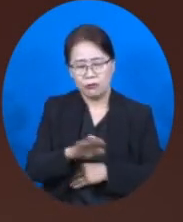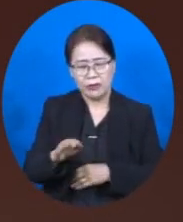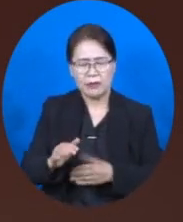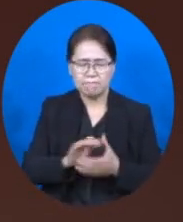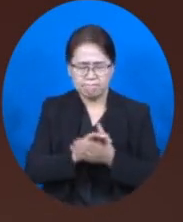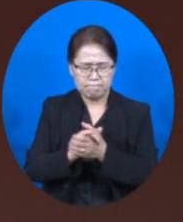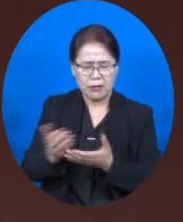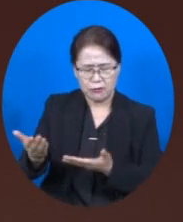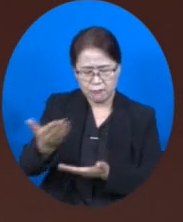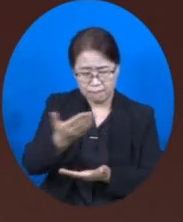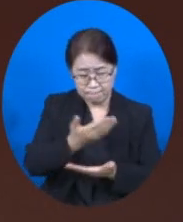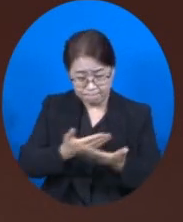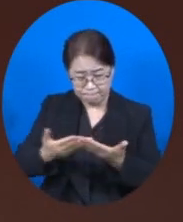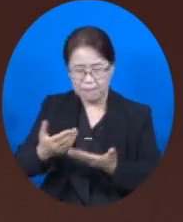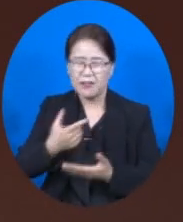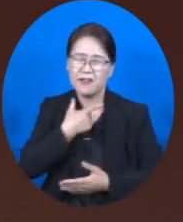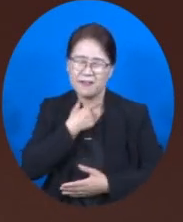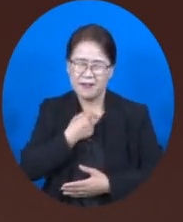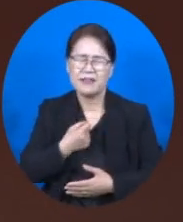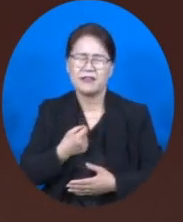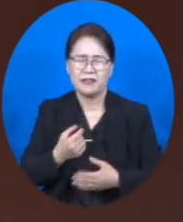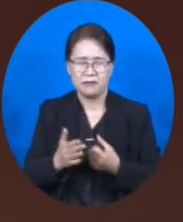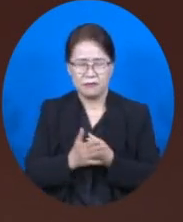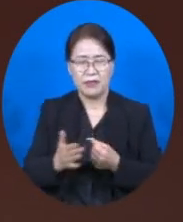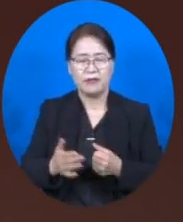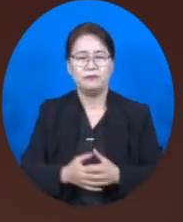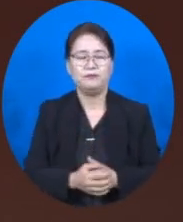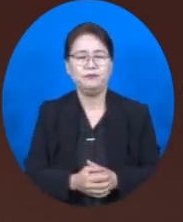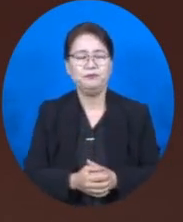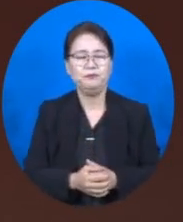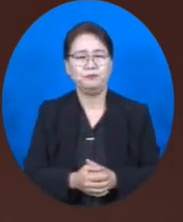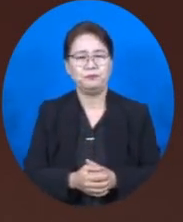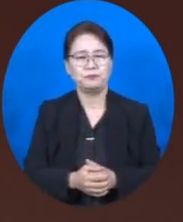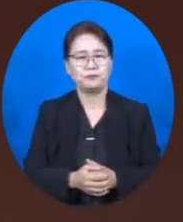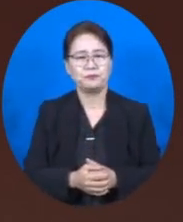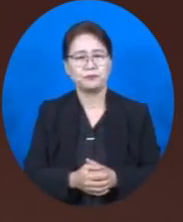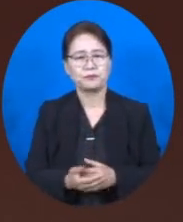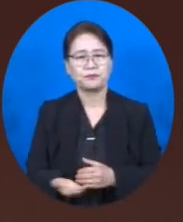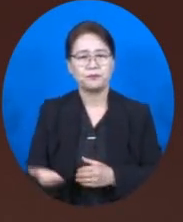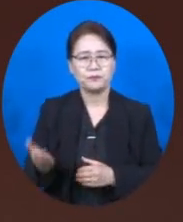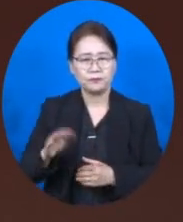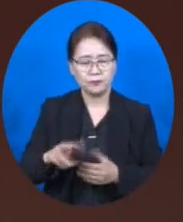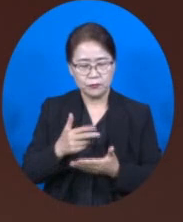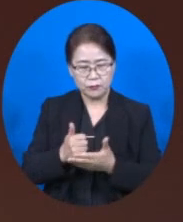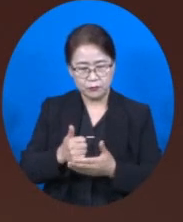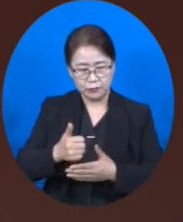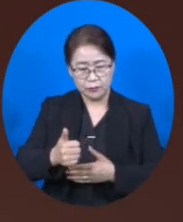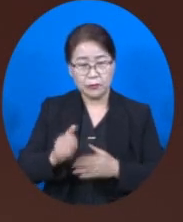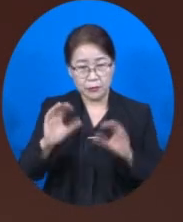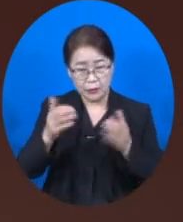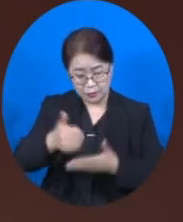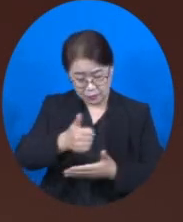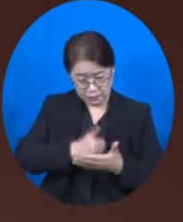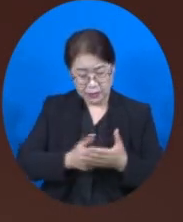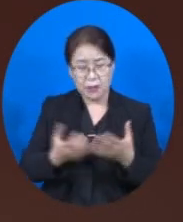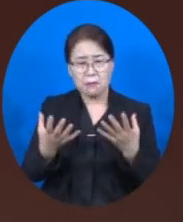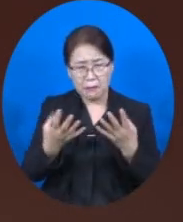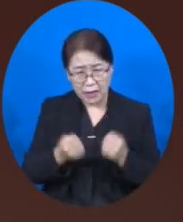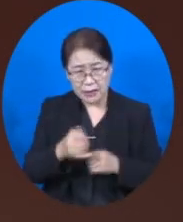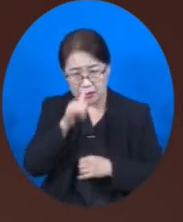사귐을 갖도록 하기 위함이라는 거죠 그런데 주님을 영접한 사람은 많은데